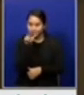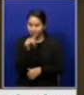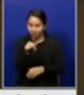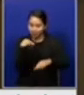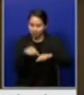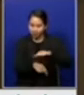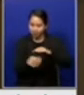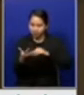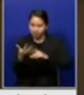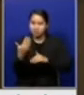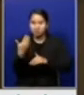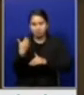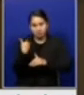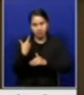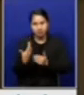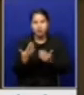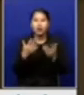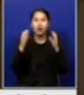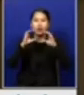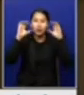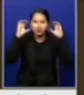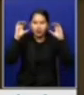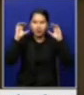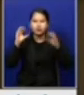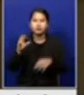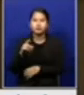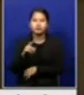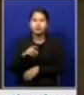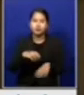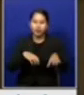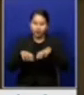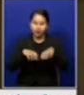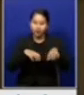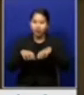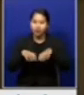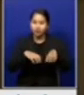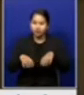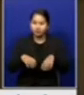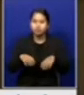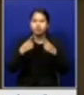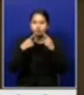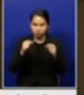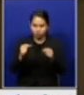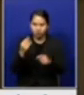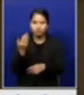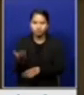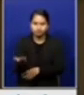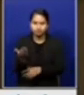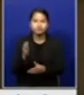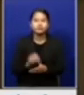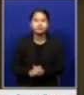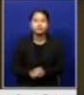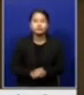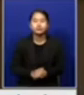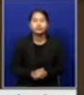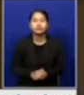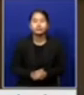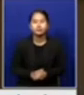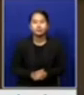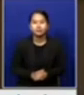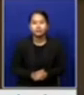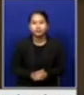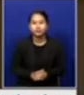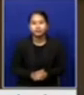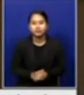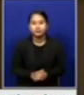าลเป็นผู้บริหารจะเป็นผู้ตอบท่านประธานที่เคารพครับแน่นอนที่สุด